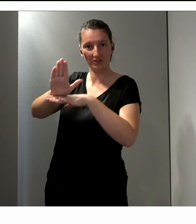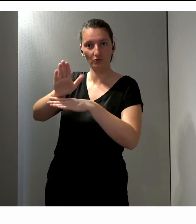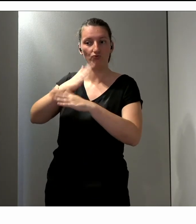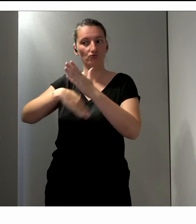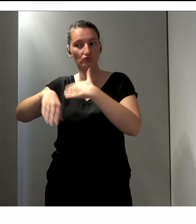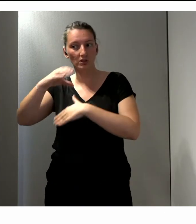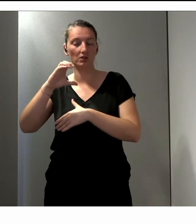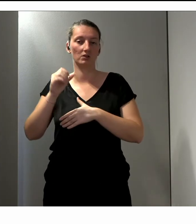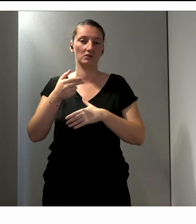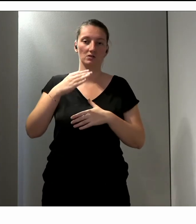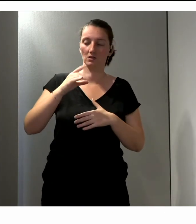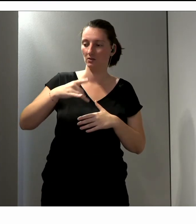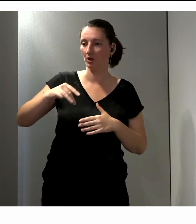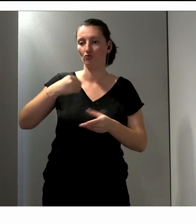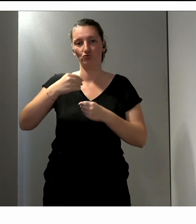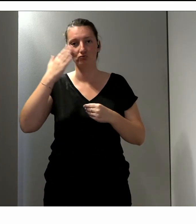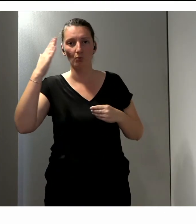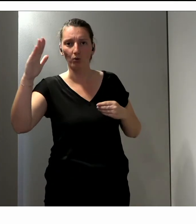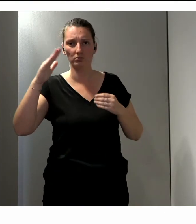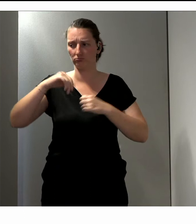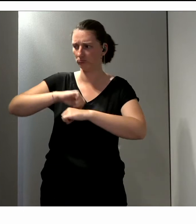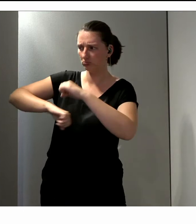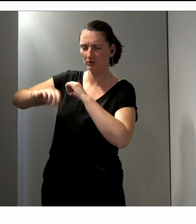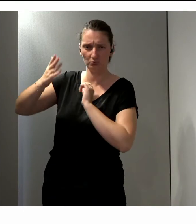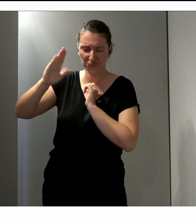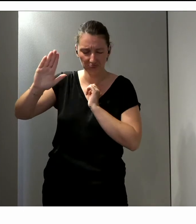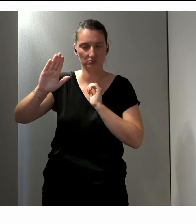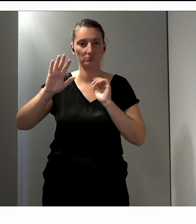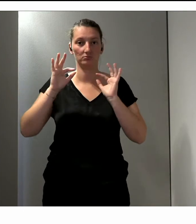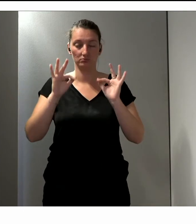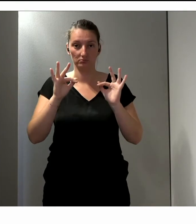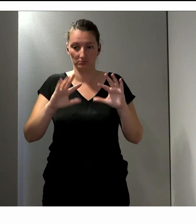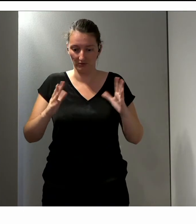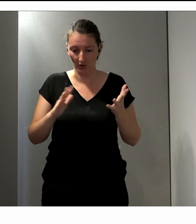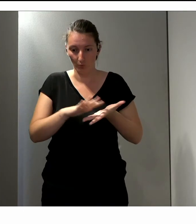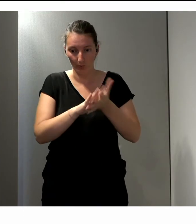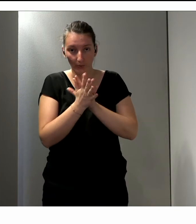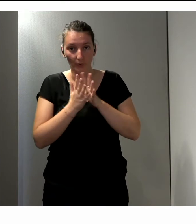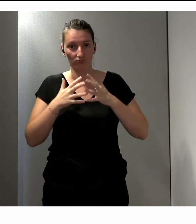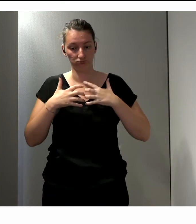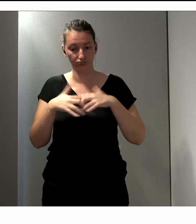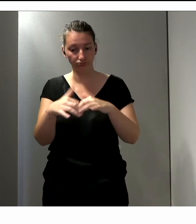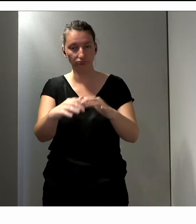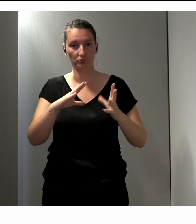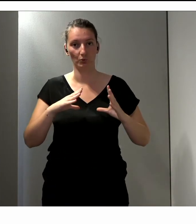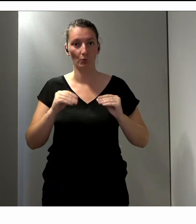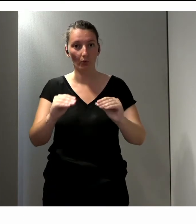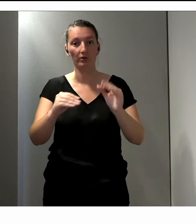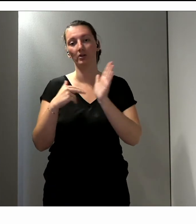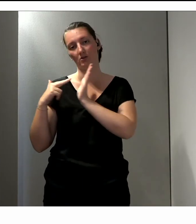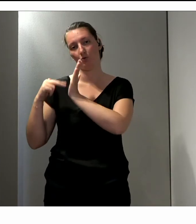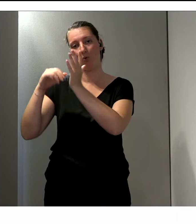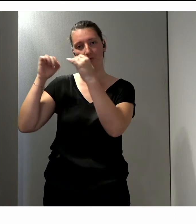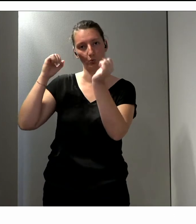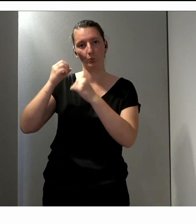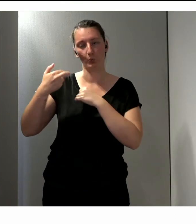autres forums sur les droits des personnes handicapées en ce qui concerne l'implémentation, la mise en œuvre de la Convention surtout,